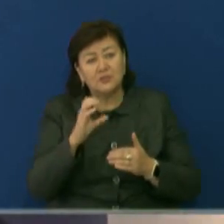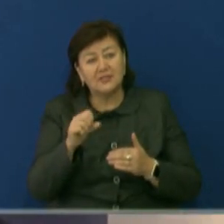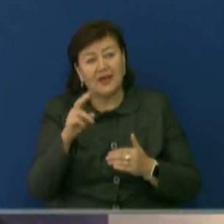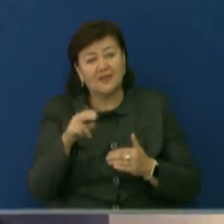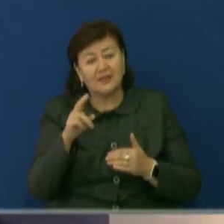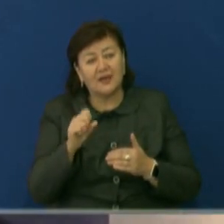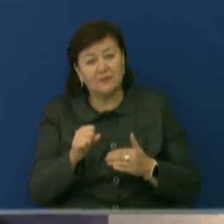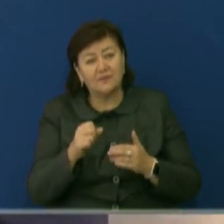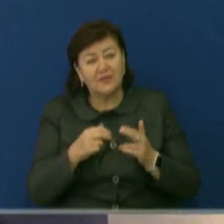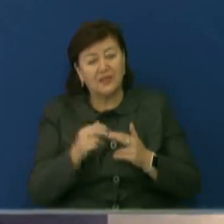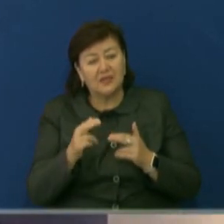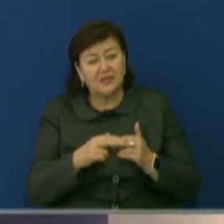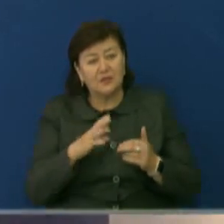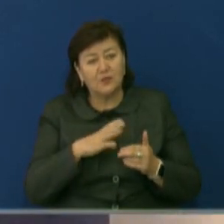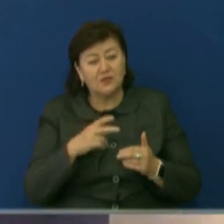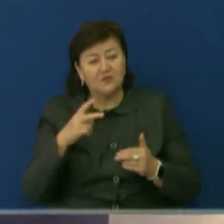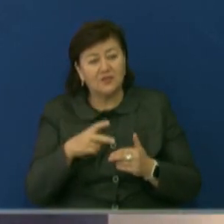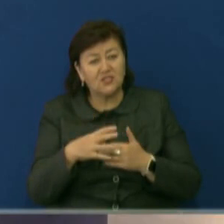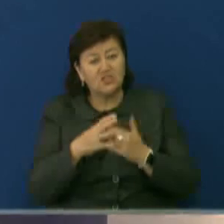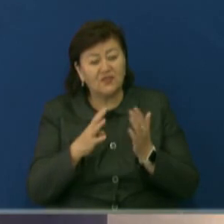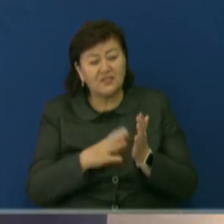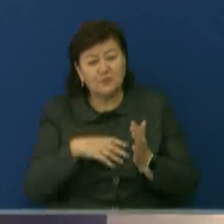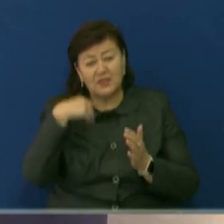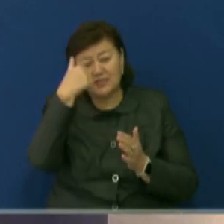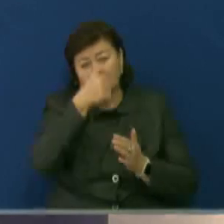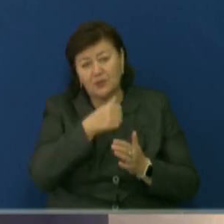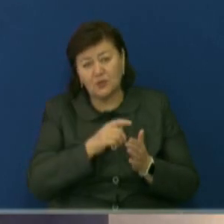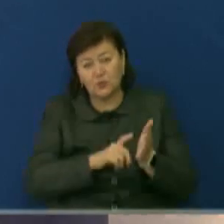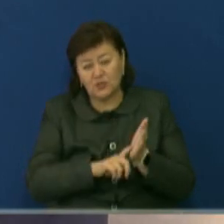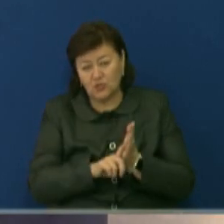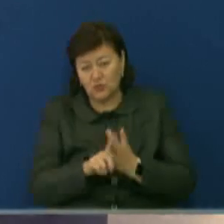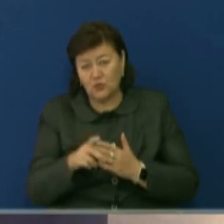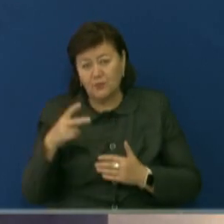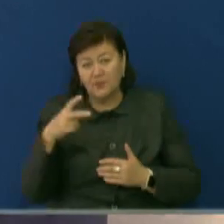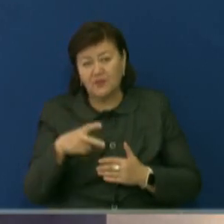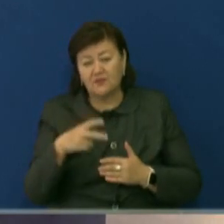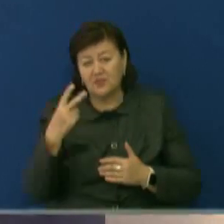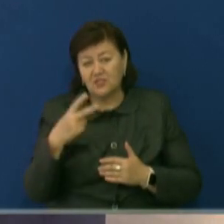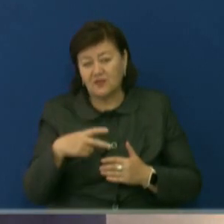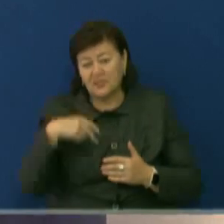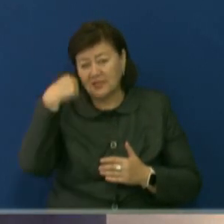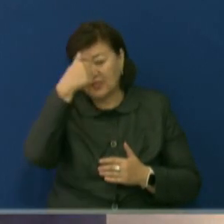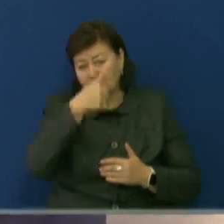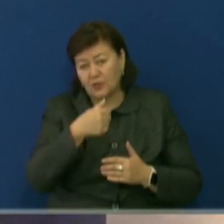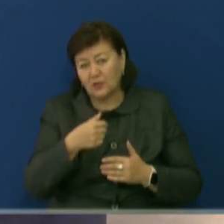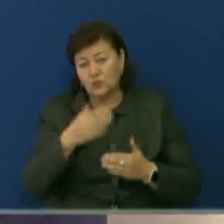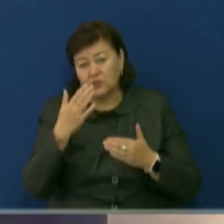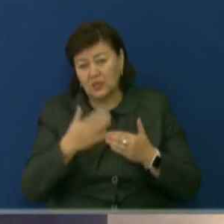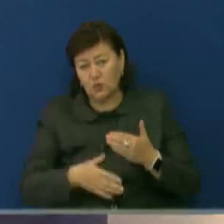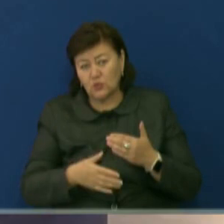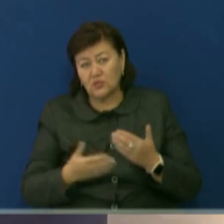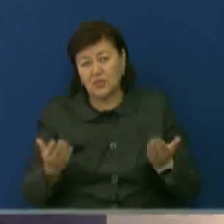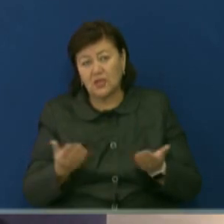в 2018 году, закончилось оно в 2020. Какие сложности у вас возникали